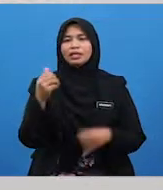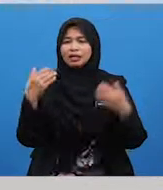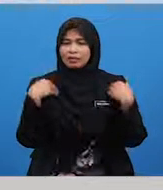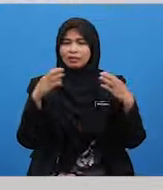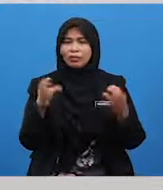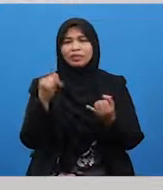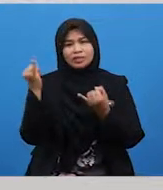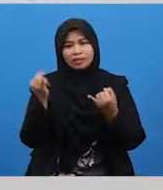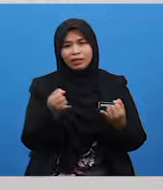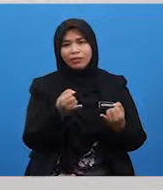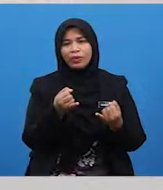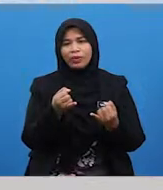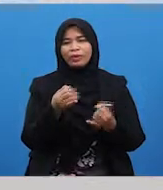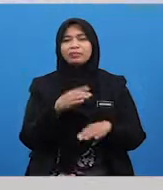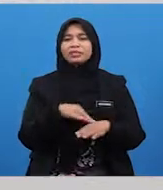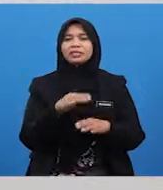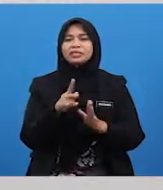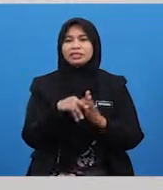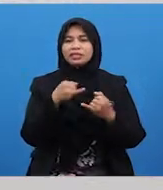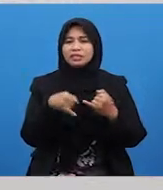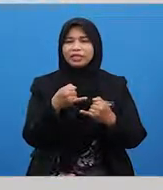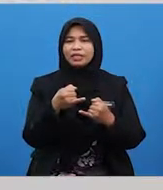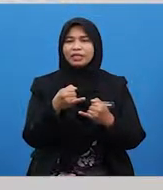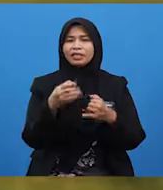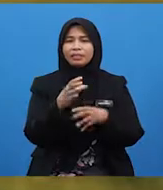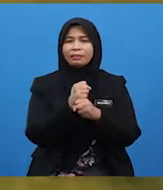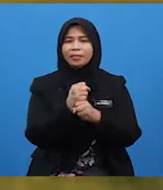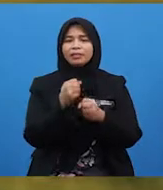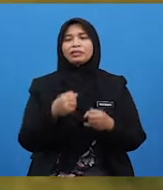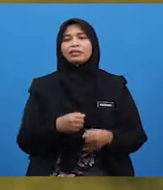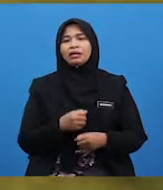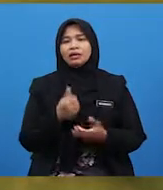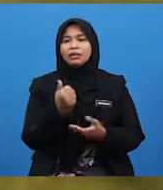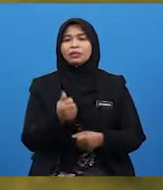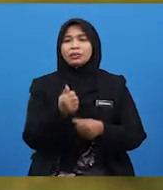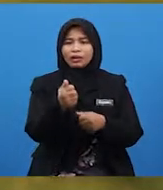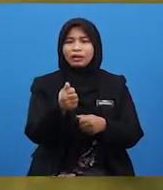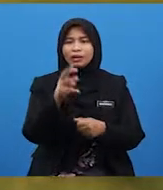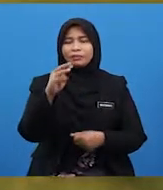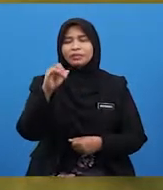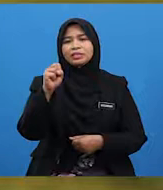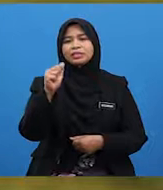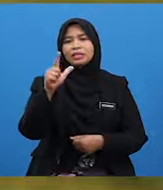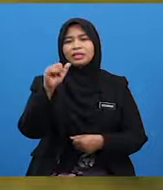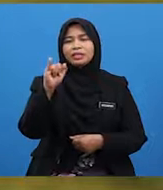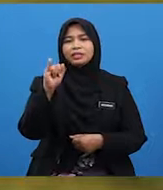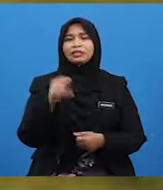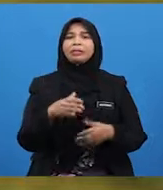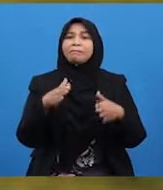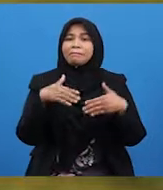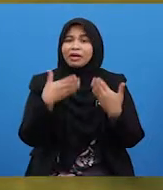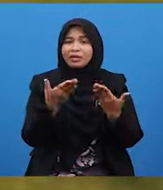kejayaan memperoleh anugerah jiran misali. Baik, Soalan cikgu ialah